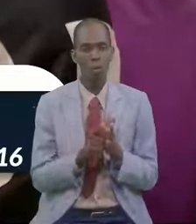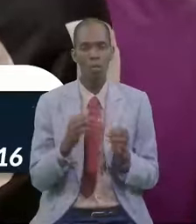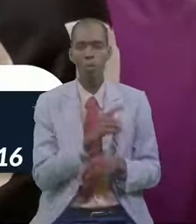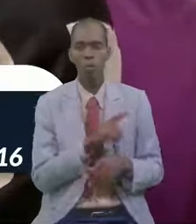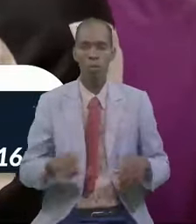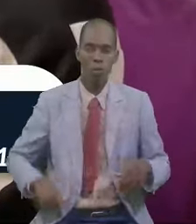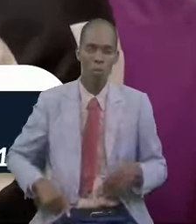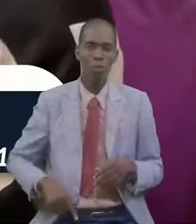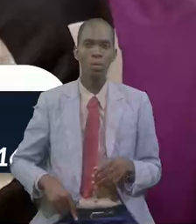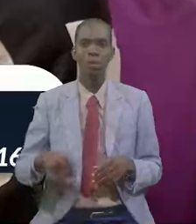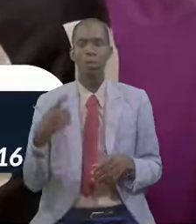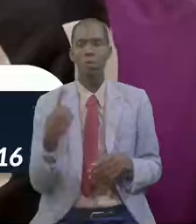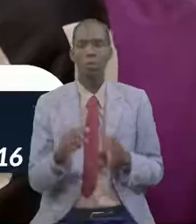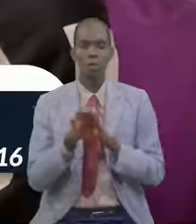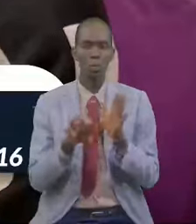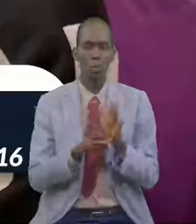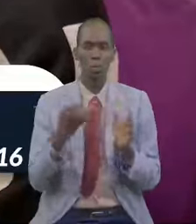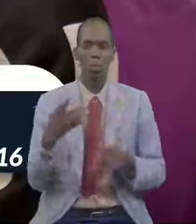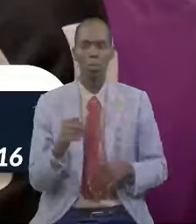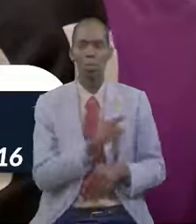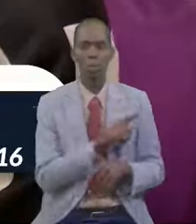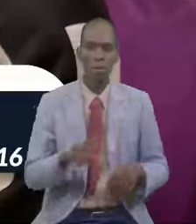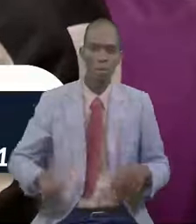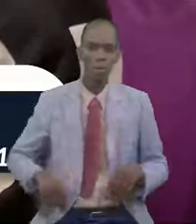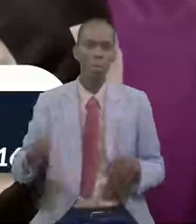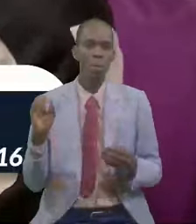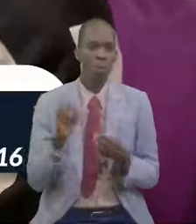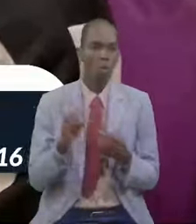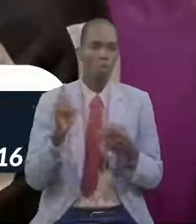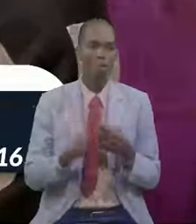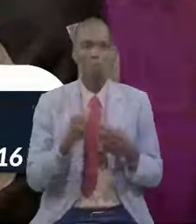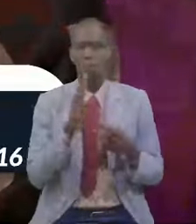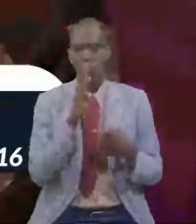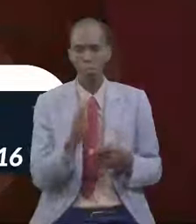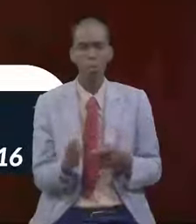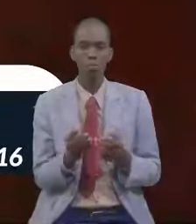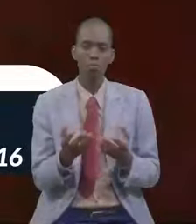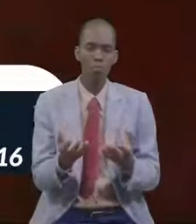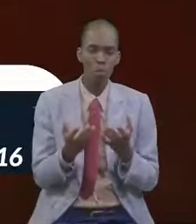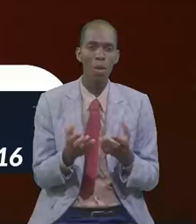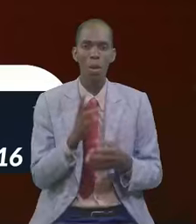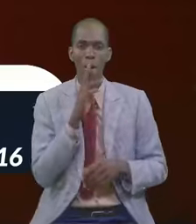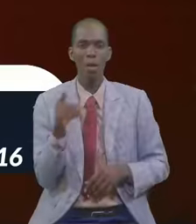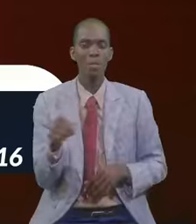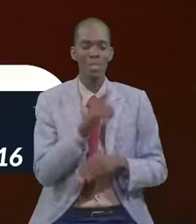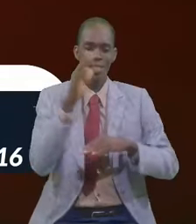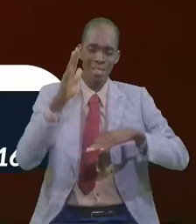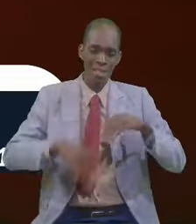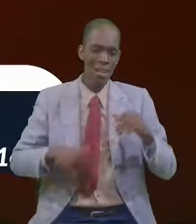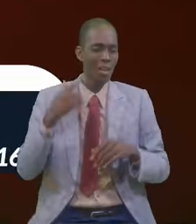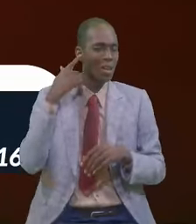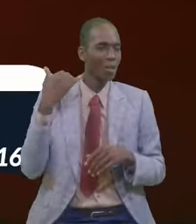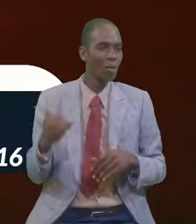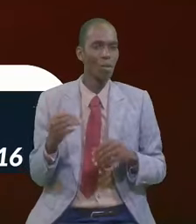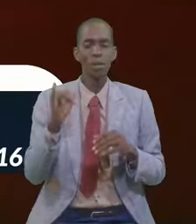de l'Éternel, les statuts de l'Éternel, les commandements de l'Éternel sont plus précieux que l'or,